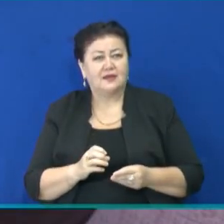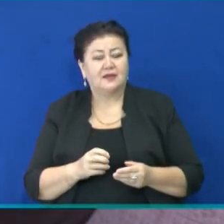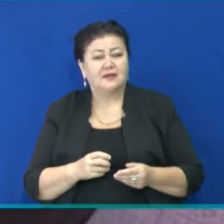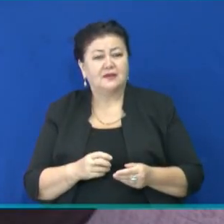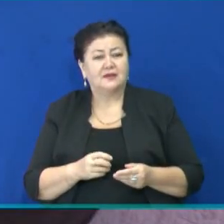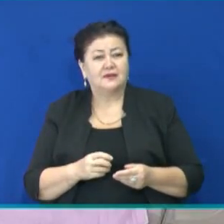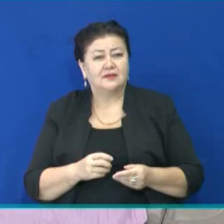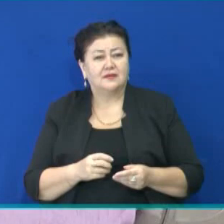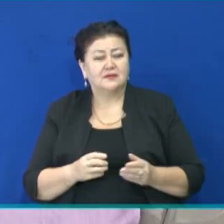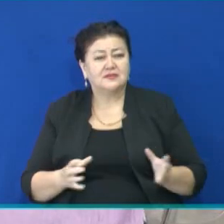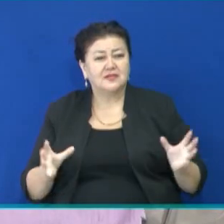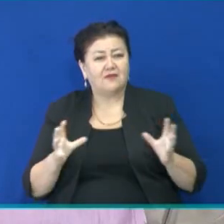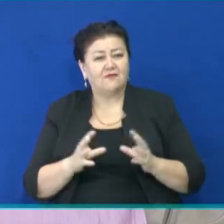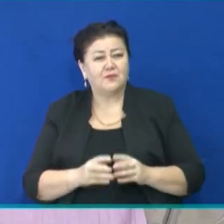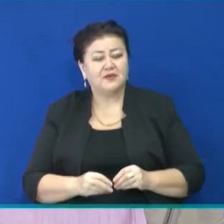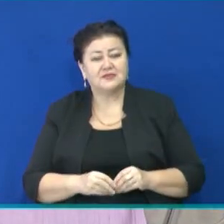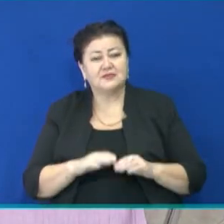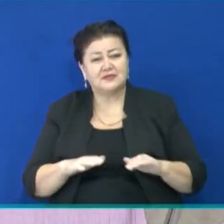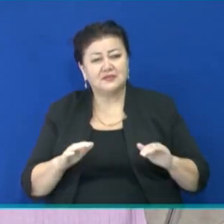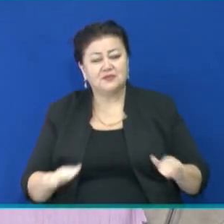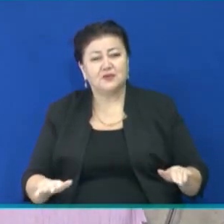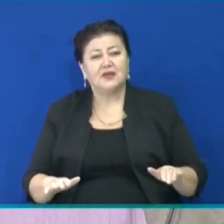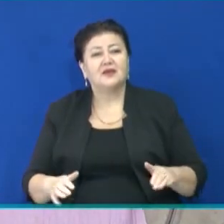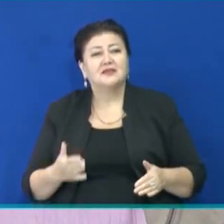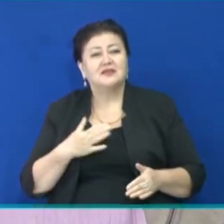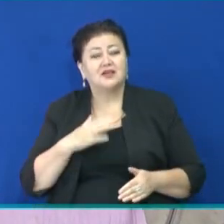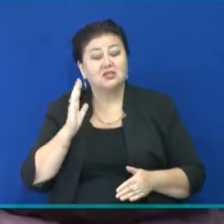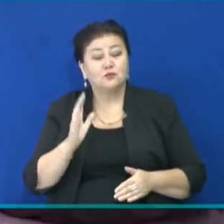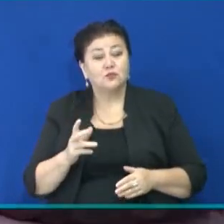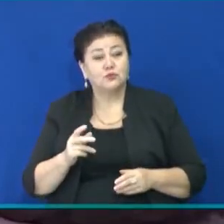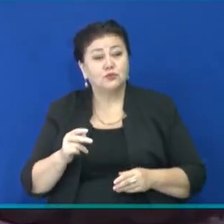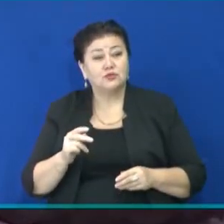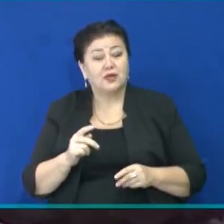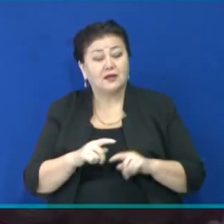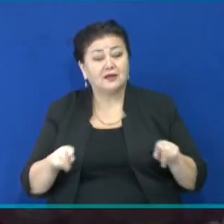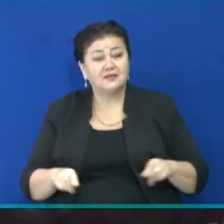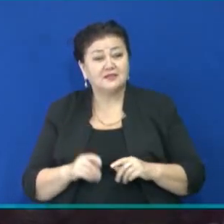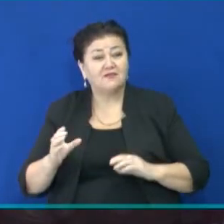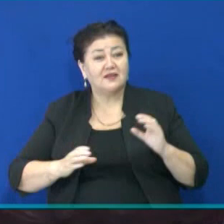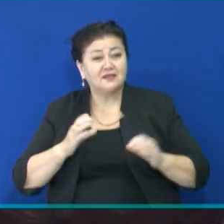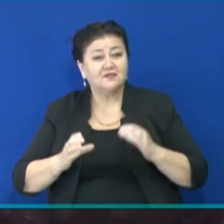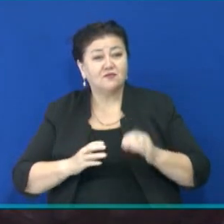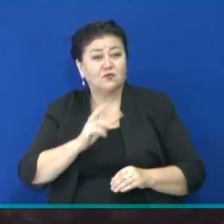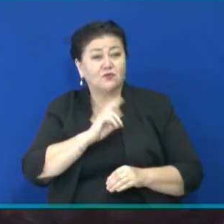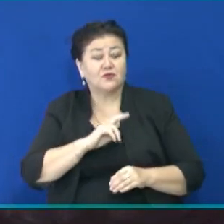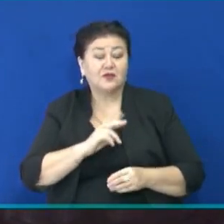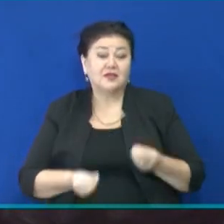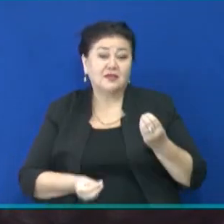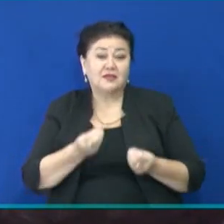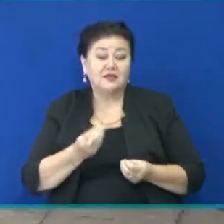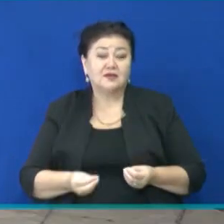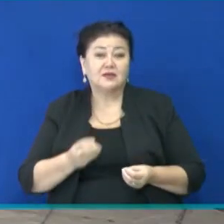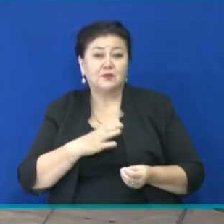басқармасының қызметкерлері бірлесіп, балалар еліміздің болашағы атты оқу-жаттығуларын өткізді. Акция барысында балалар үшін бірлескен ойындар